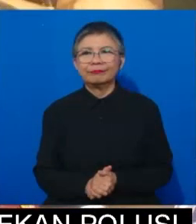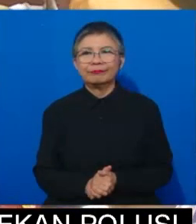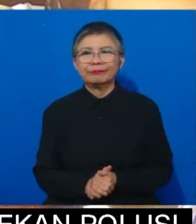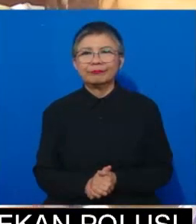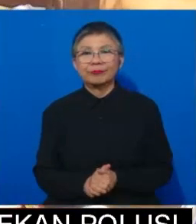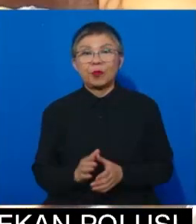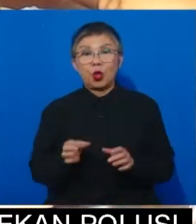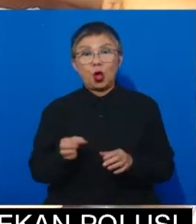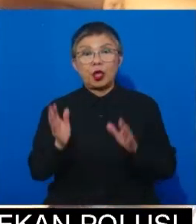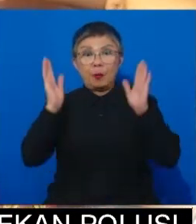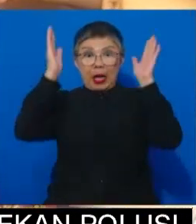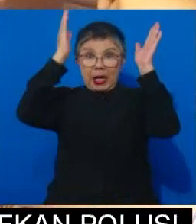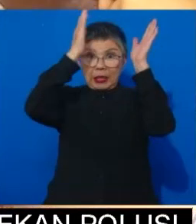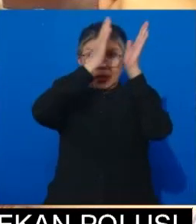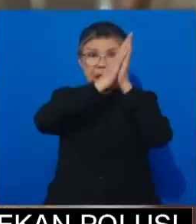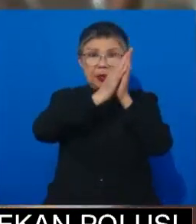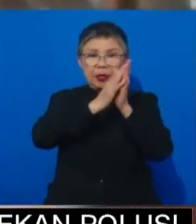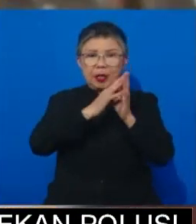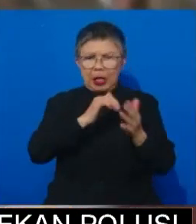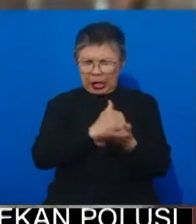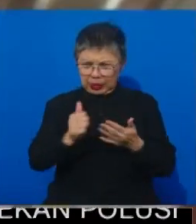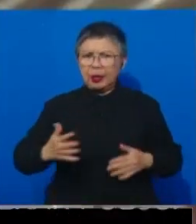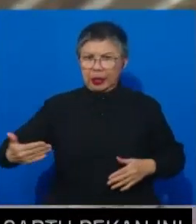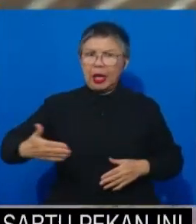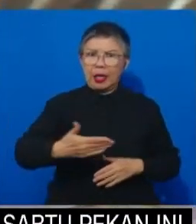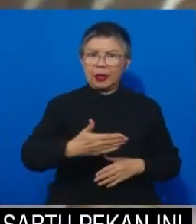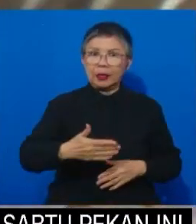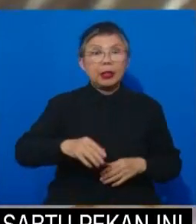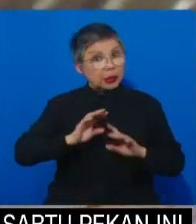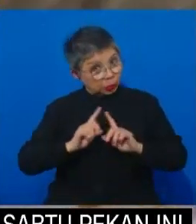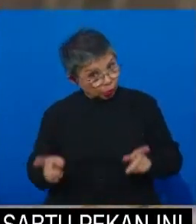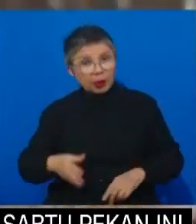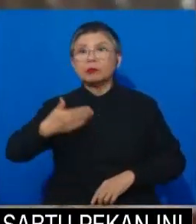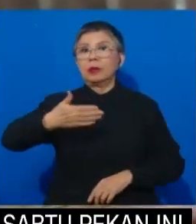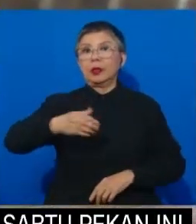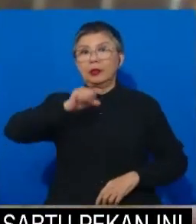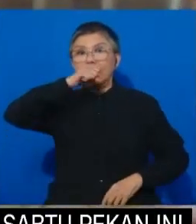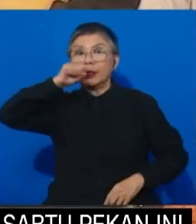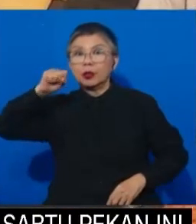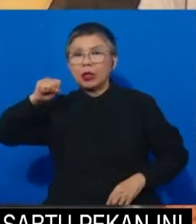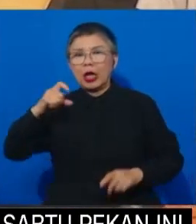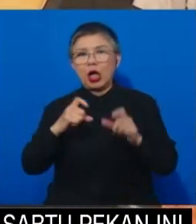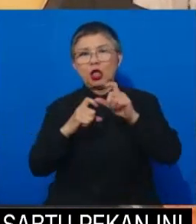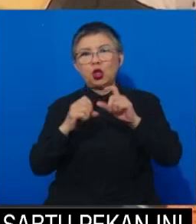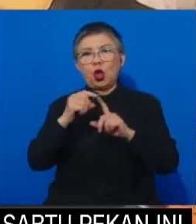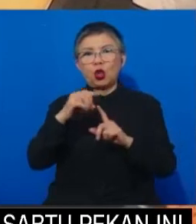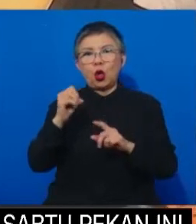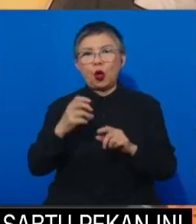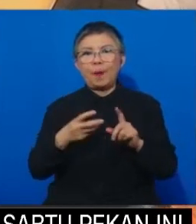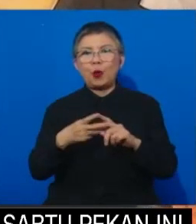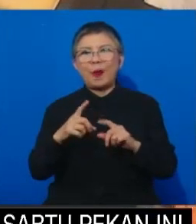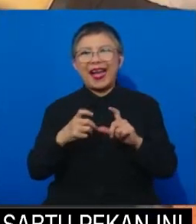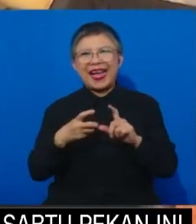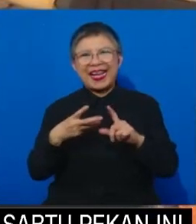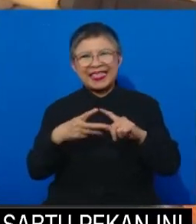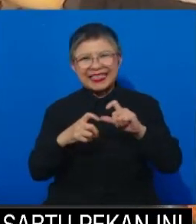Kota Makassar tak selalu identik dengan makanan khas lautnya, tetapi juga daging-dagingan. Selain coto, palu basah juga menjadi menu lain